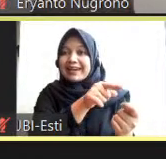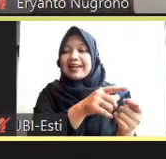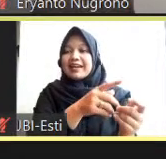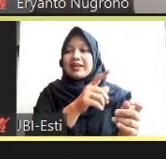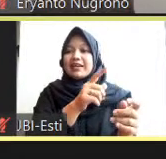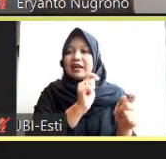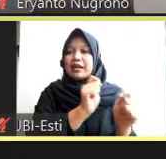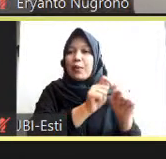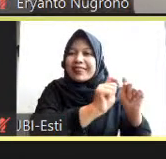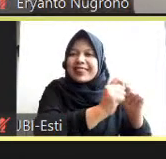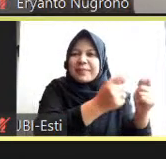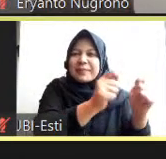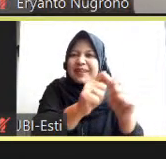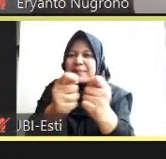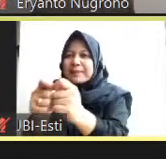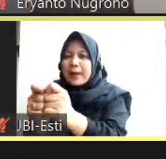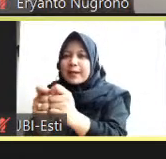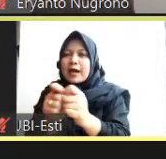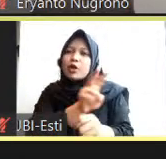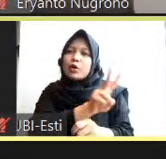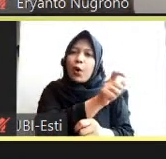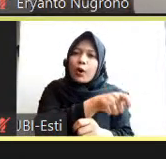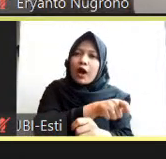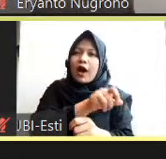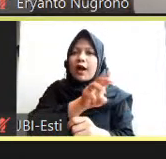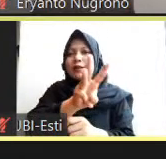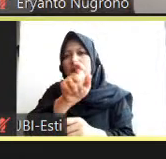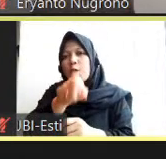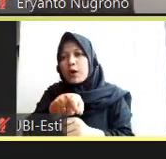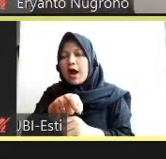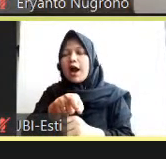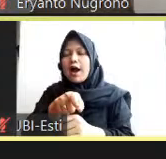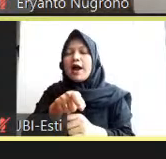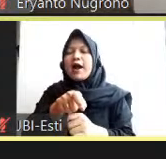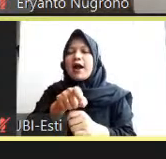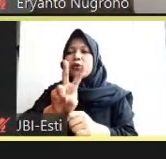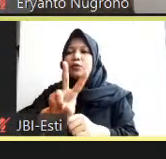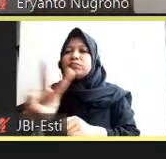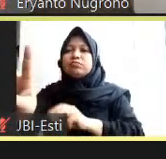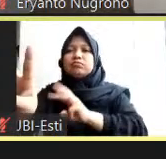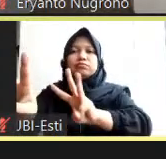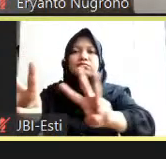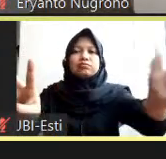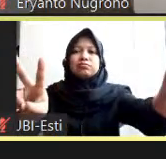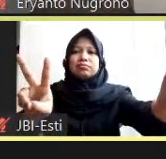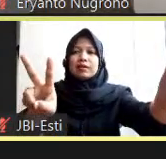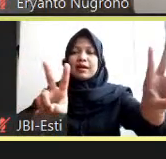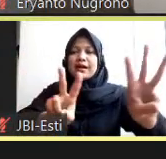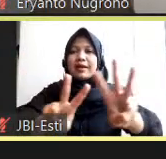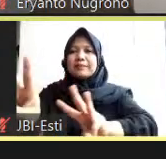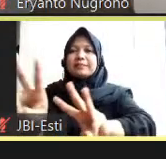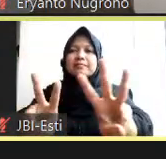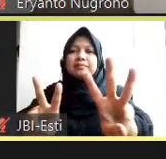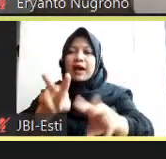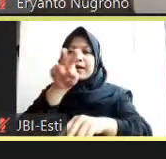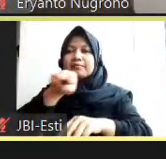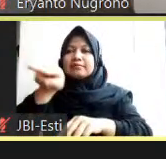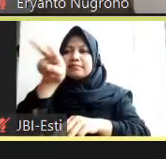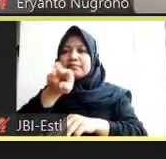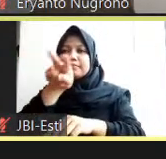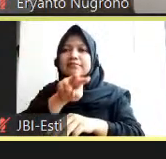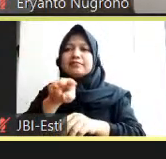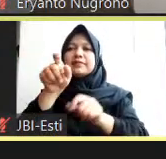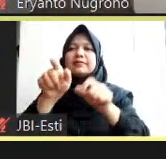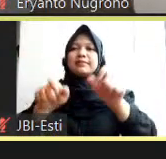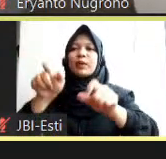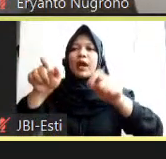tim-tim kecil kayak 3 orang atau 2 orang, itu mencar ke arena masa aksi itu sendiri, dari depan